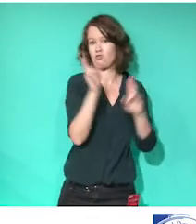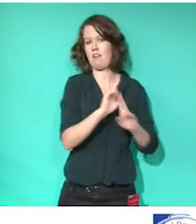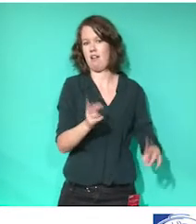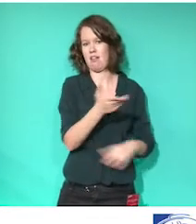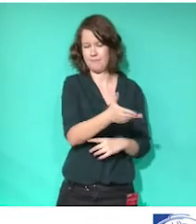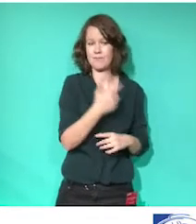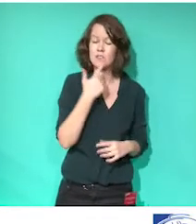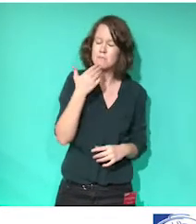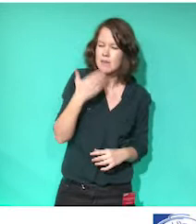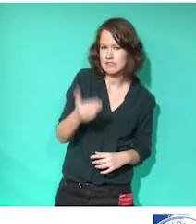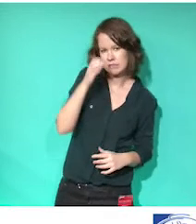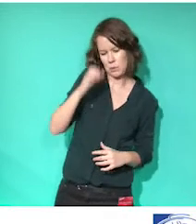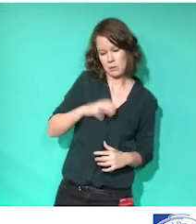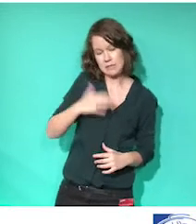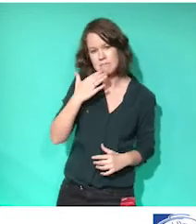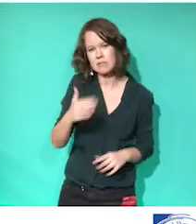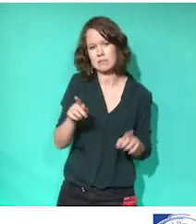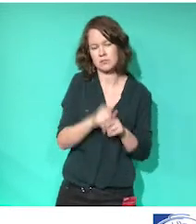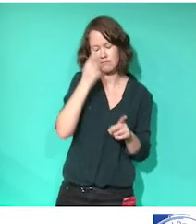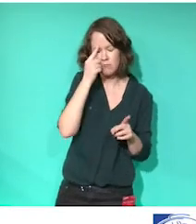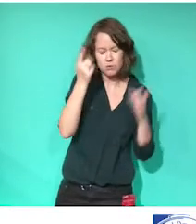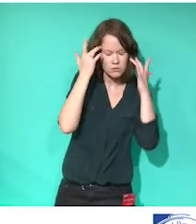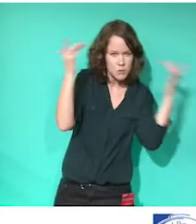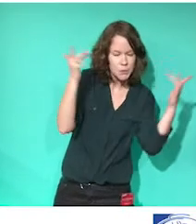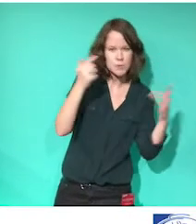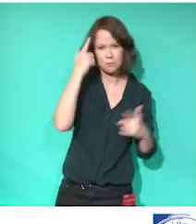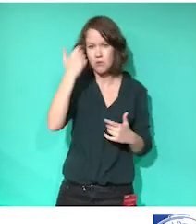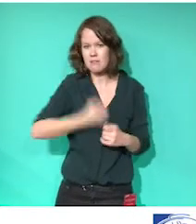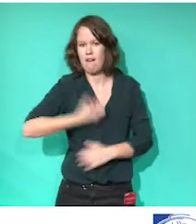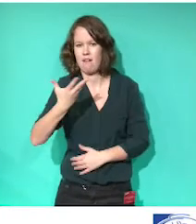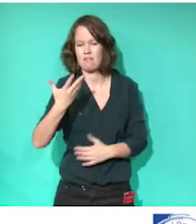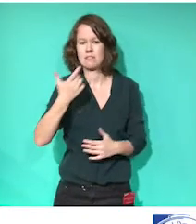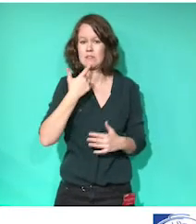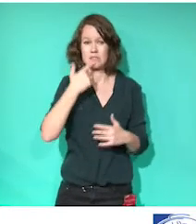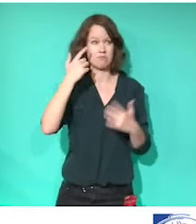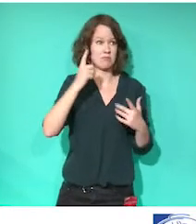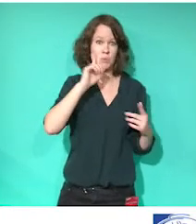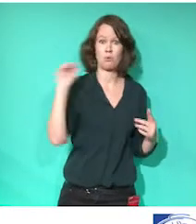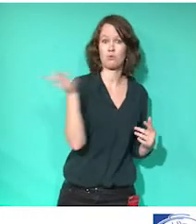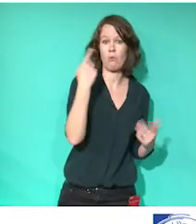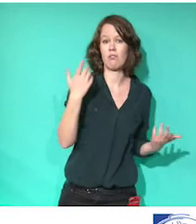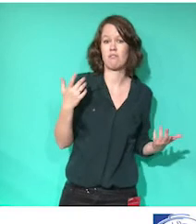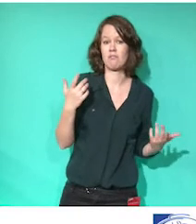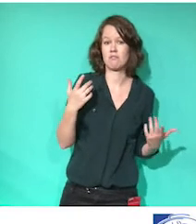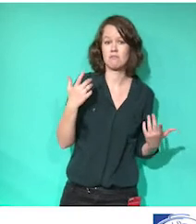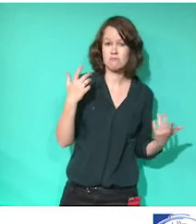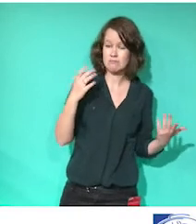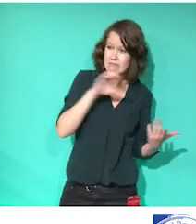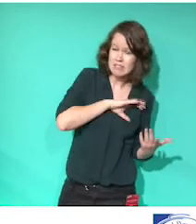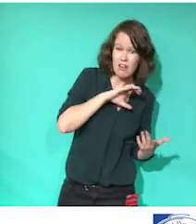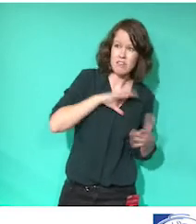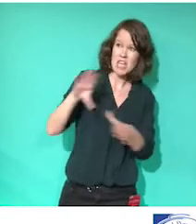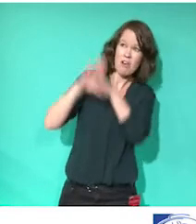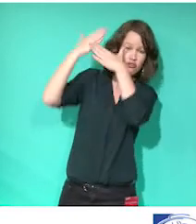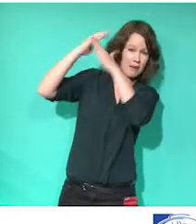donc d'avoir pris la mesure de l'enjeu de l'art et de la culture. C'est un enjeu transversal pour la lutte contre les stéréotypes, pour